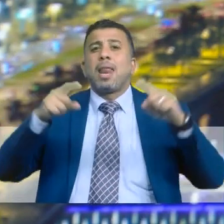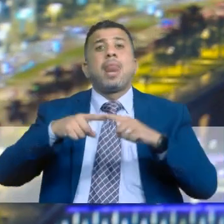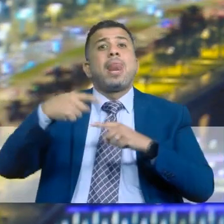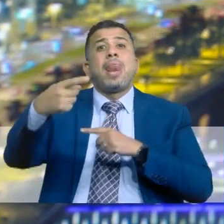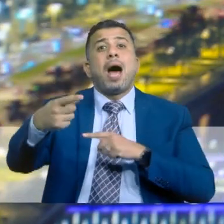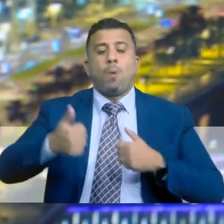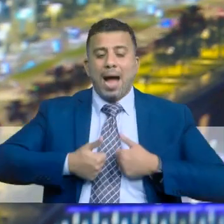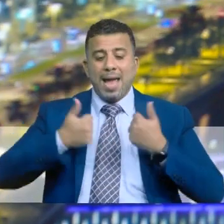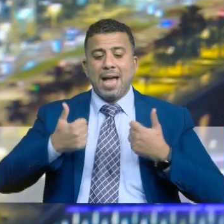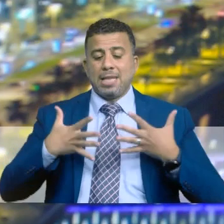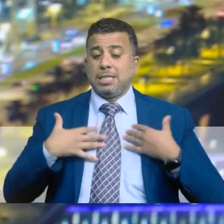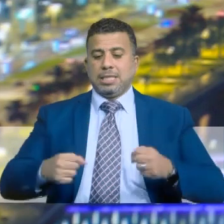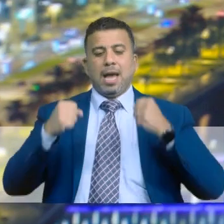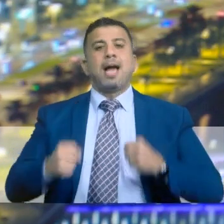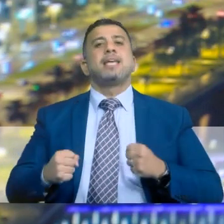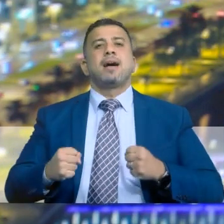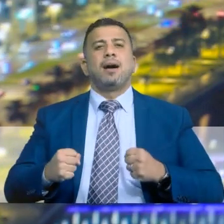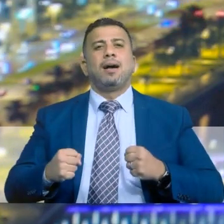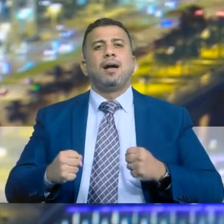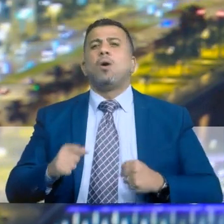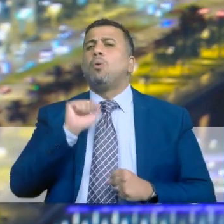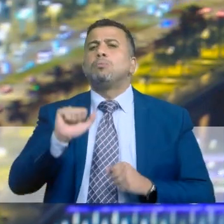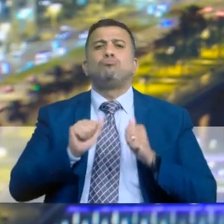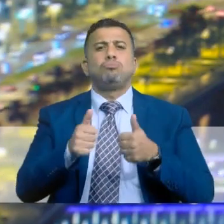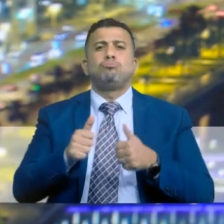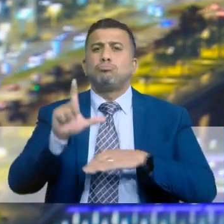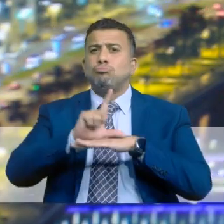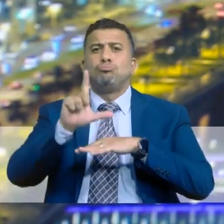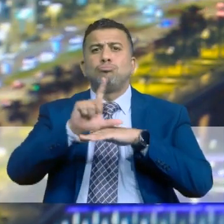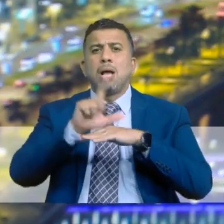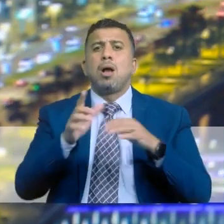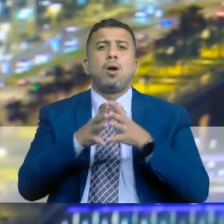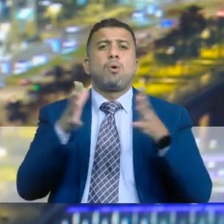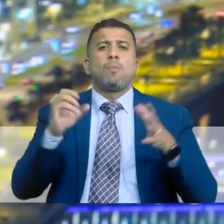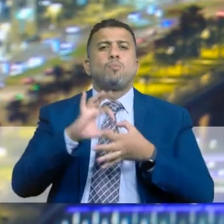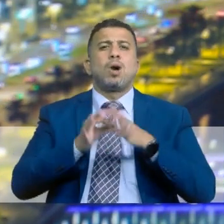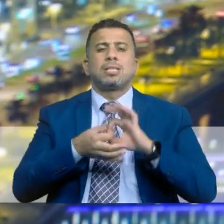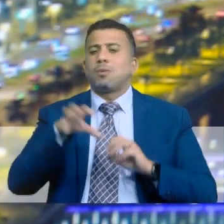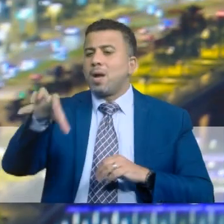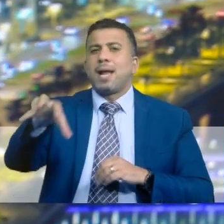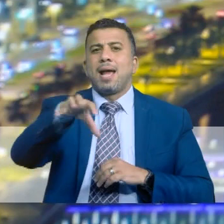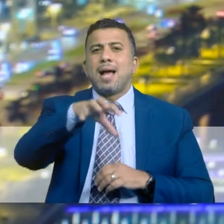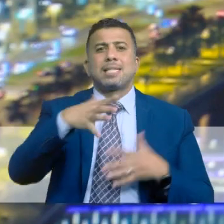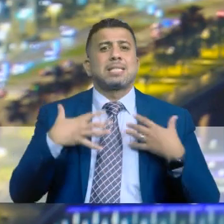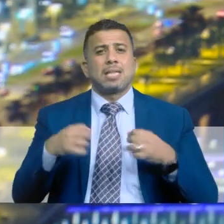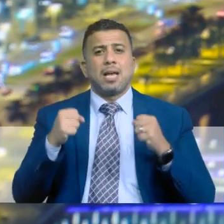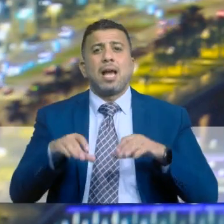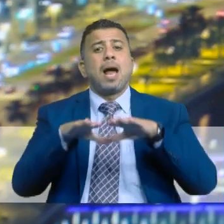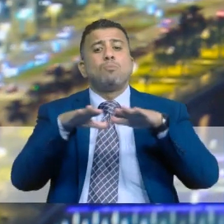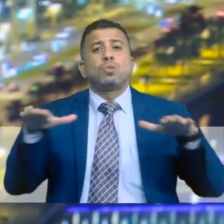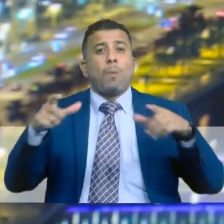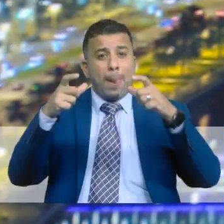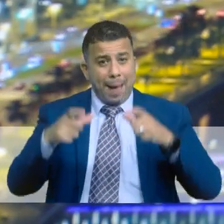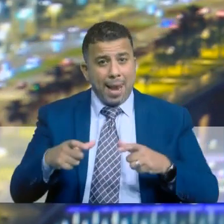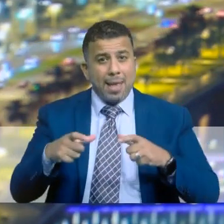التاسع تحت شعار نحو حياة صحية، وسط مشاركة قادة وممثلي عدد من كبرى المؤسسات والجهات